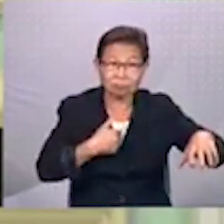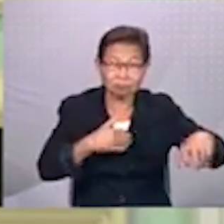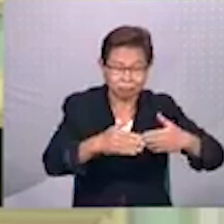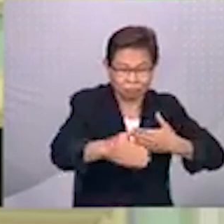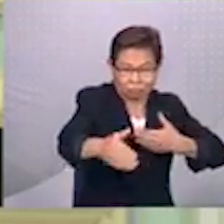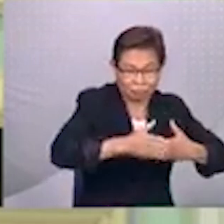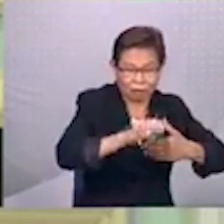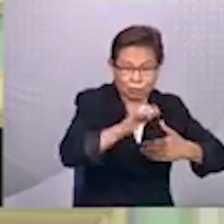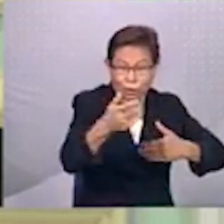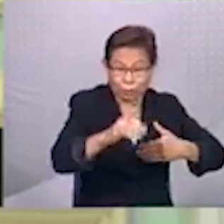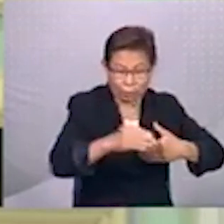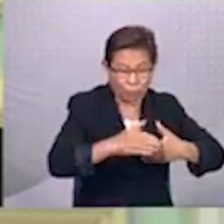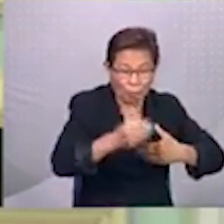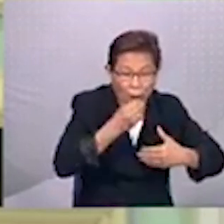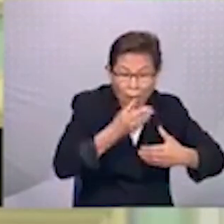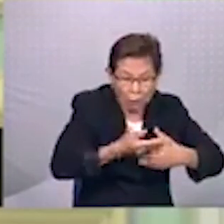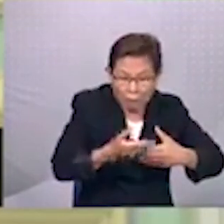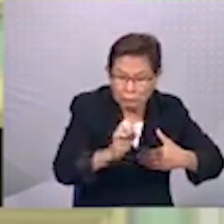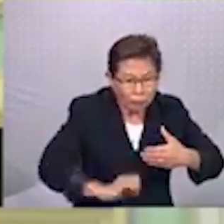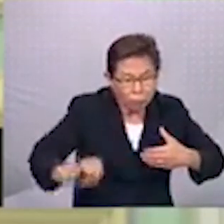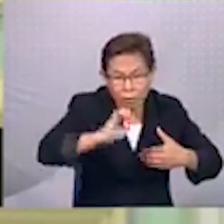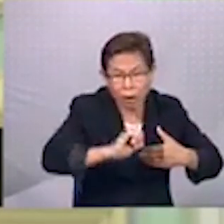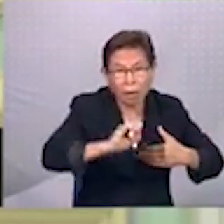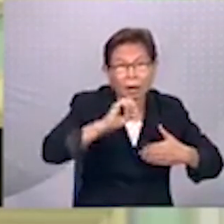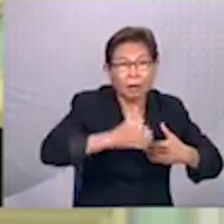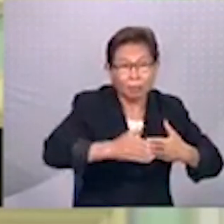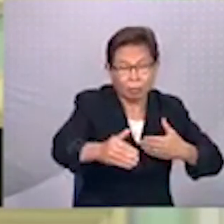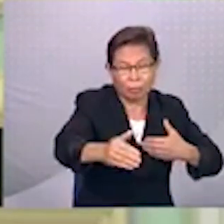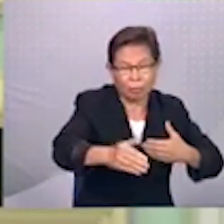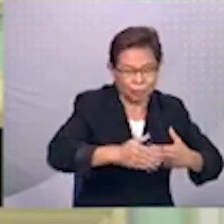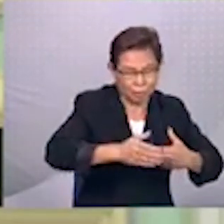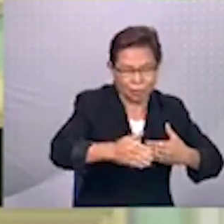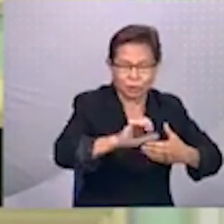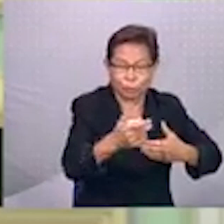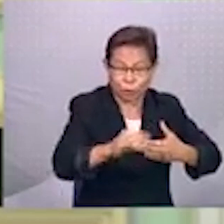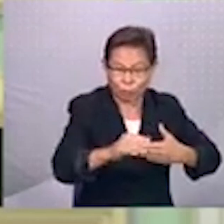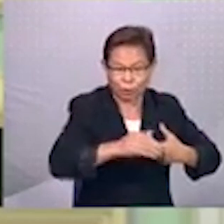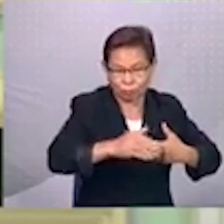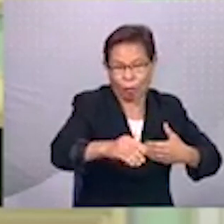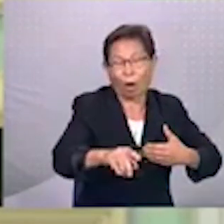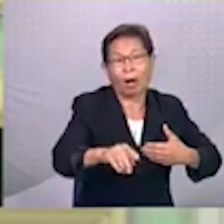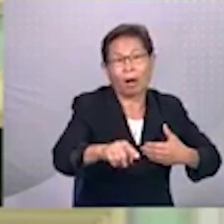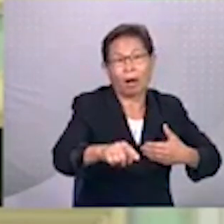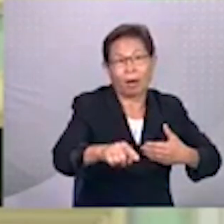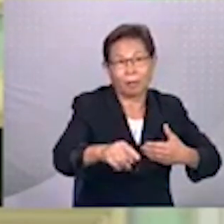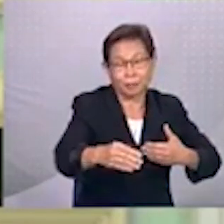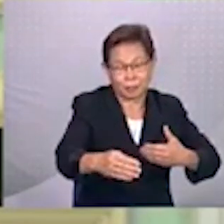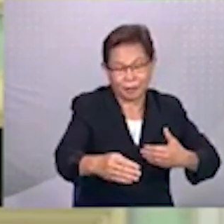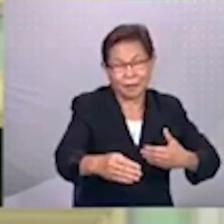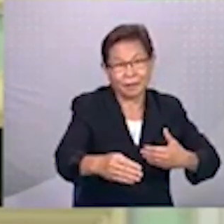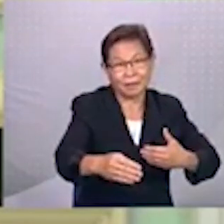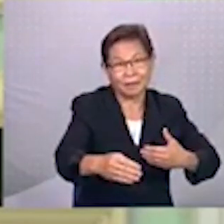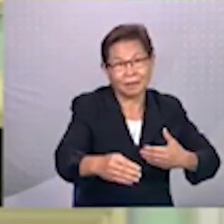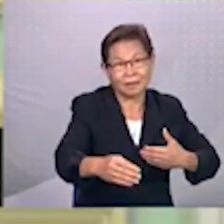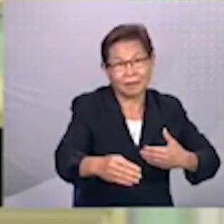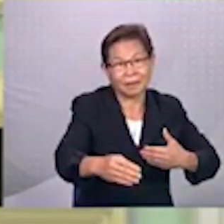lingkungan 10 kilometer, tentu saja mereka boleh keluar mencari untuk membeli makanan ataupun bahan